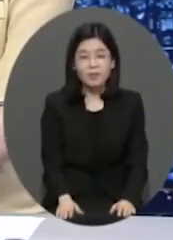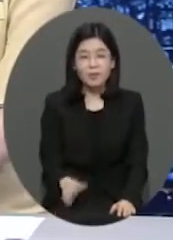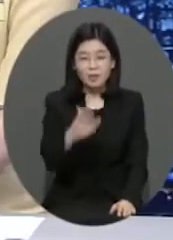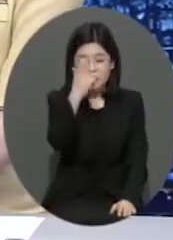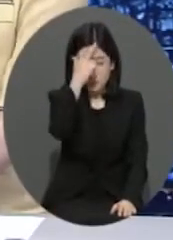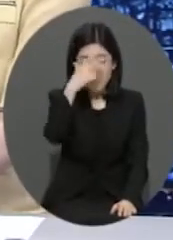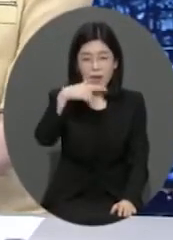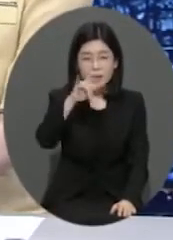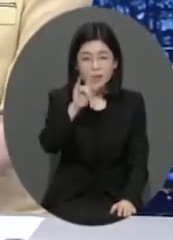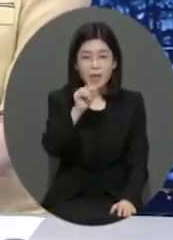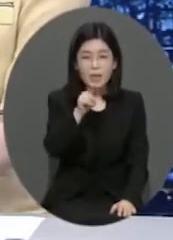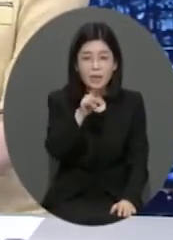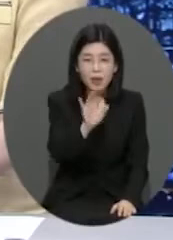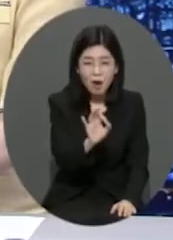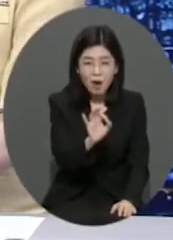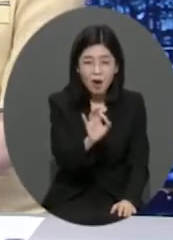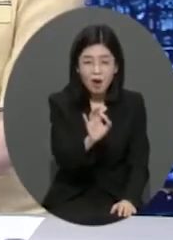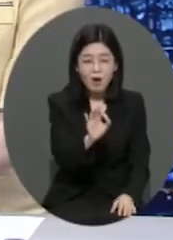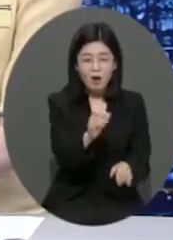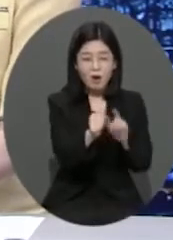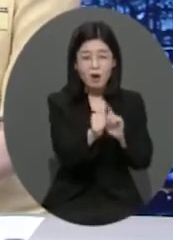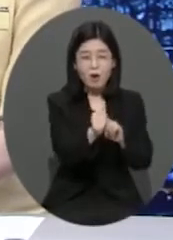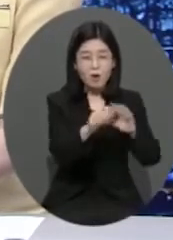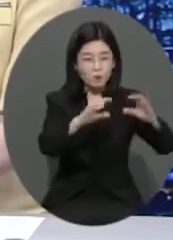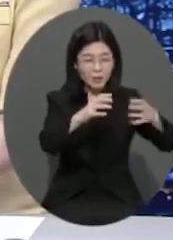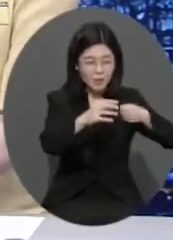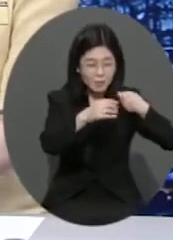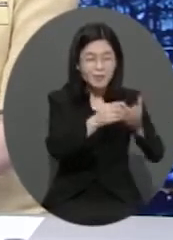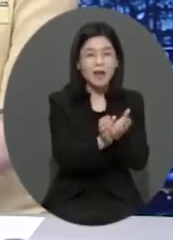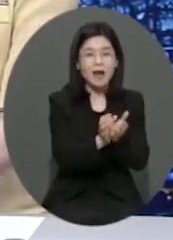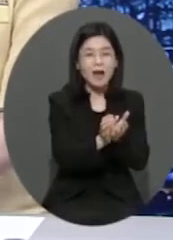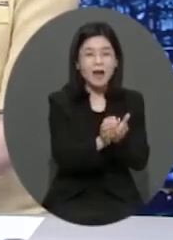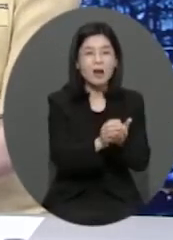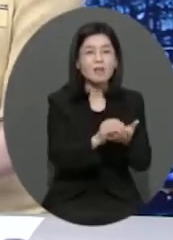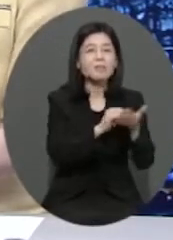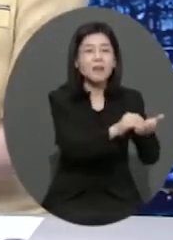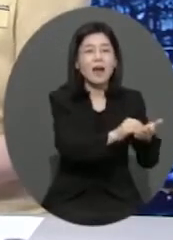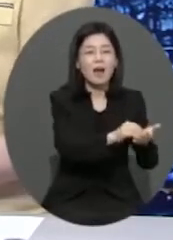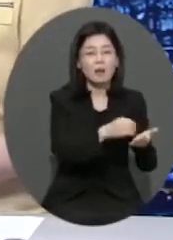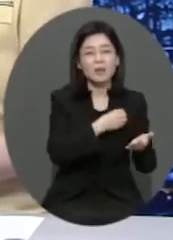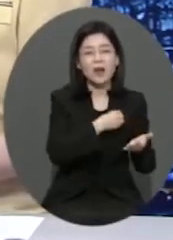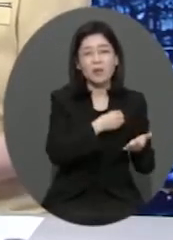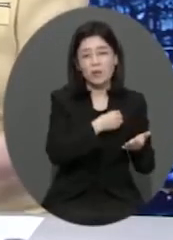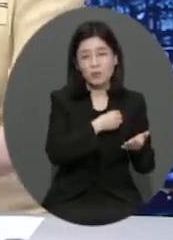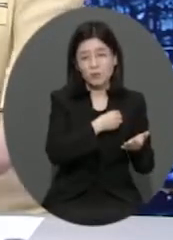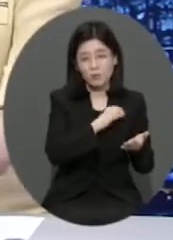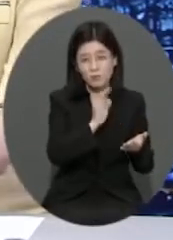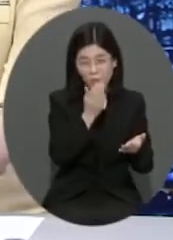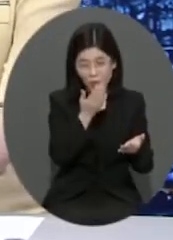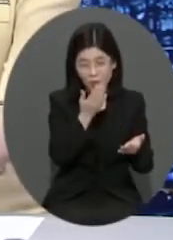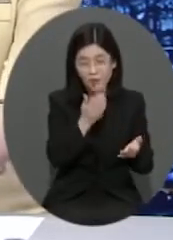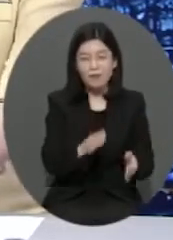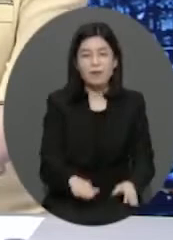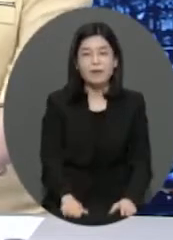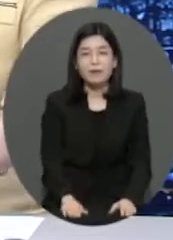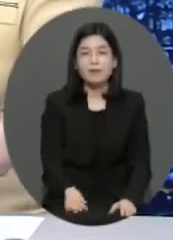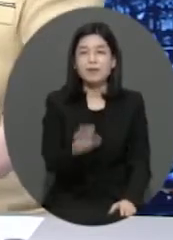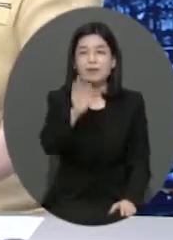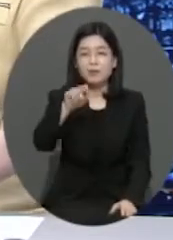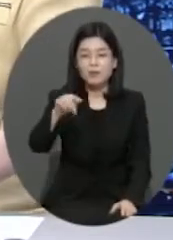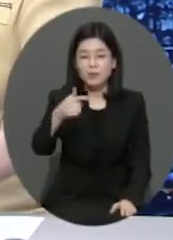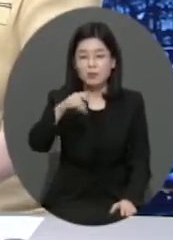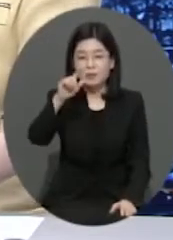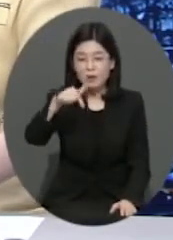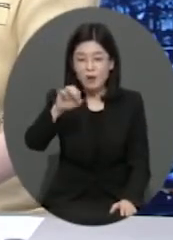든 약간의 잠 용의자 국민 평당원 이란 소식이 붙었습니다 하늘 속도 나서고 있는 모양 인쇄 고요 또 윤 사교적 검찰